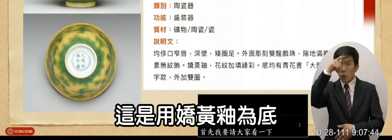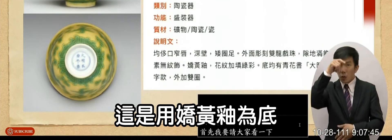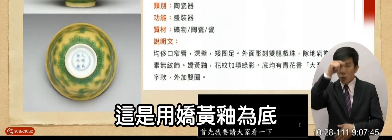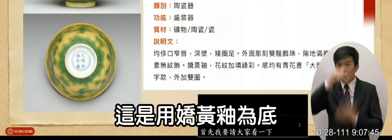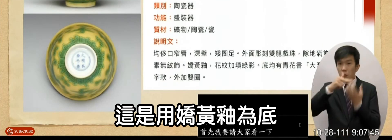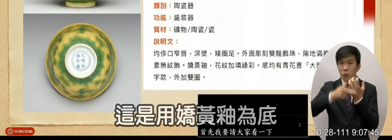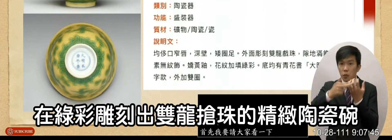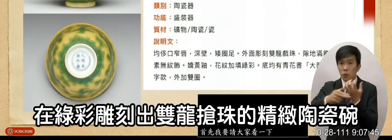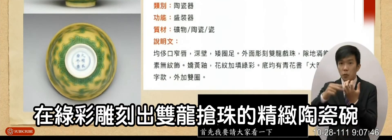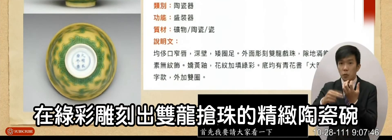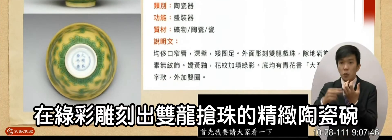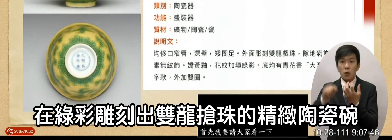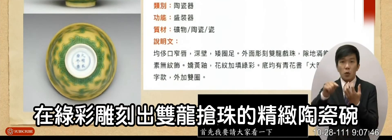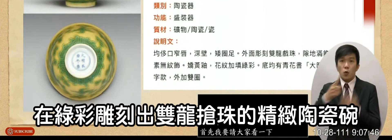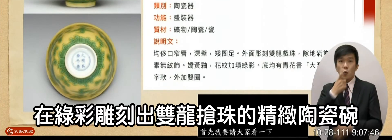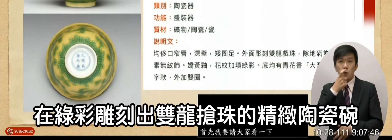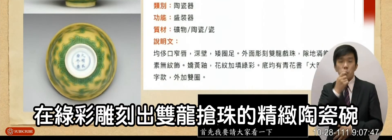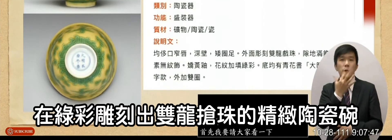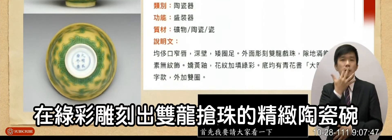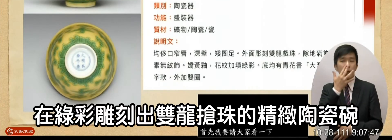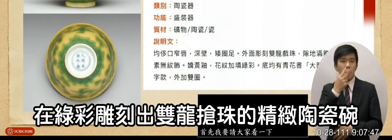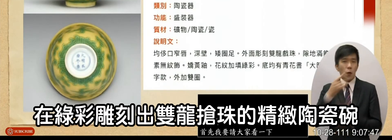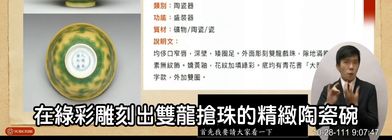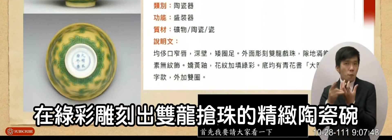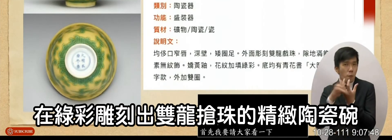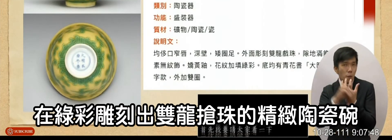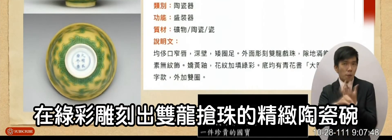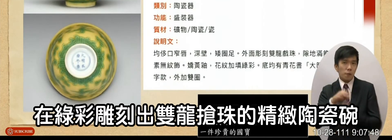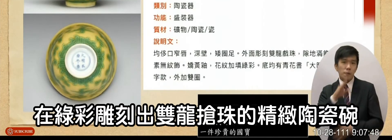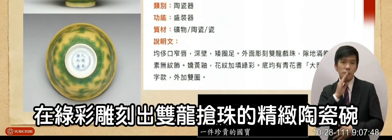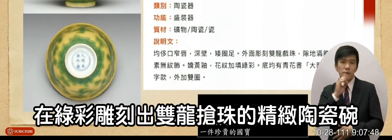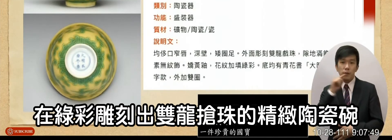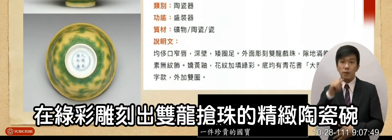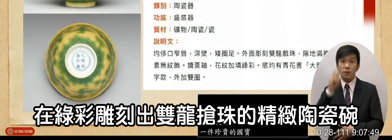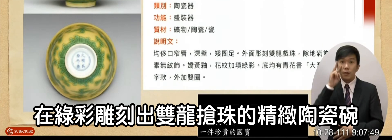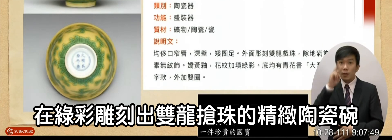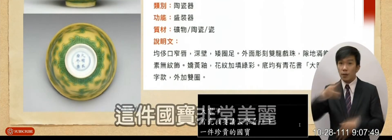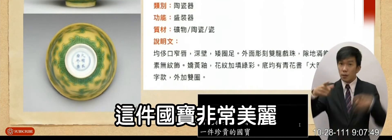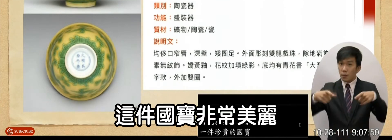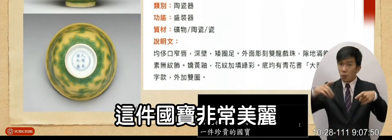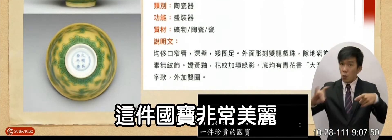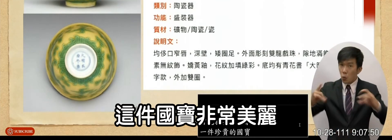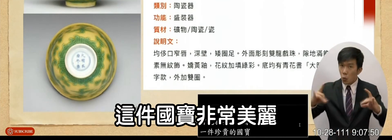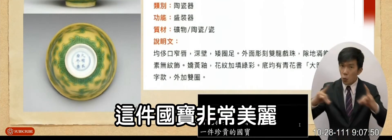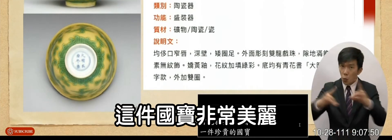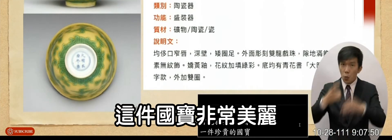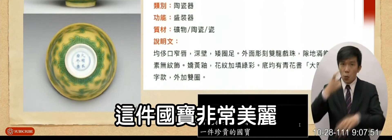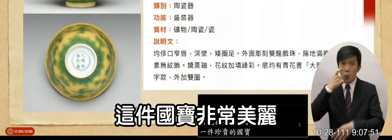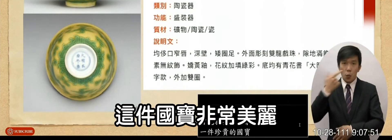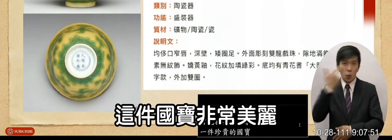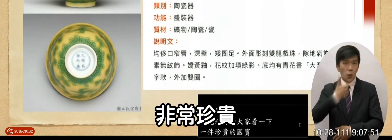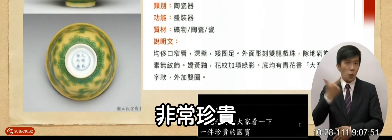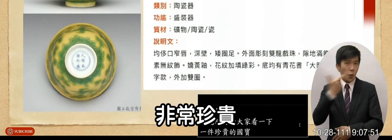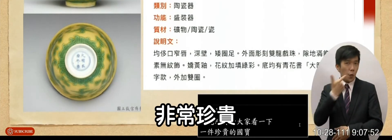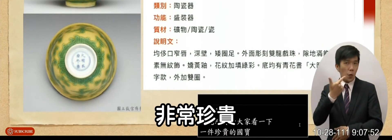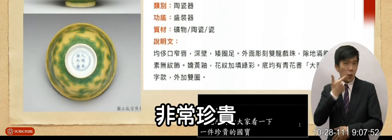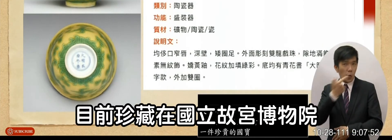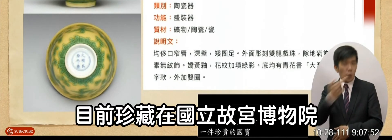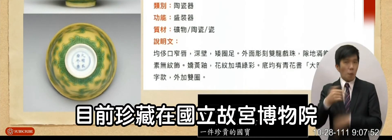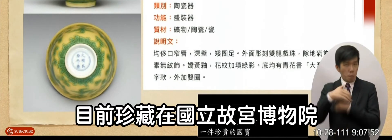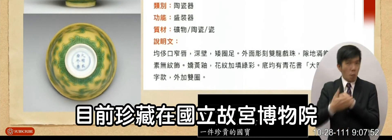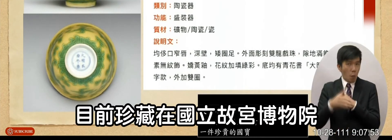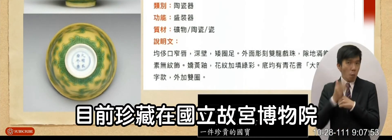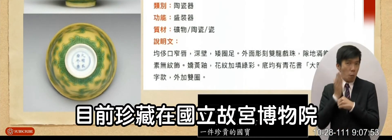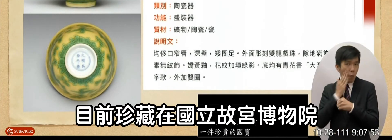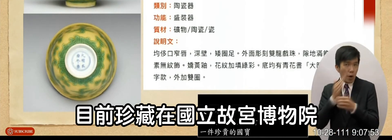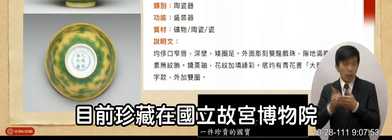焦黄釉为底，在绿彩雕刻出双龙抢珠的精致陶瓷碗，这件国宝非常美丽，非常珍贵，目